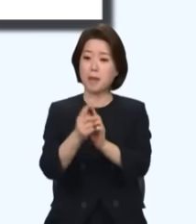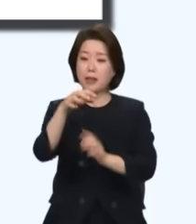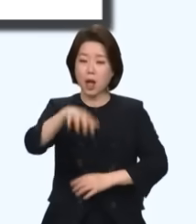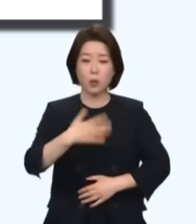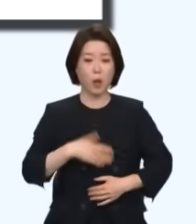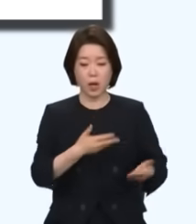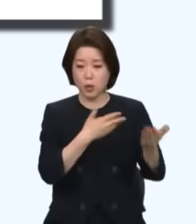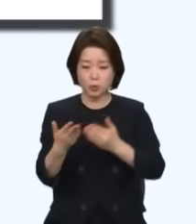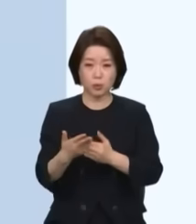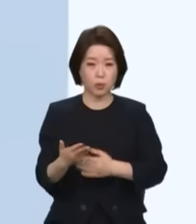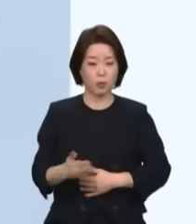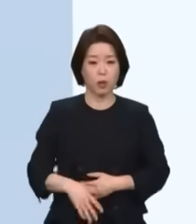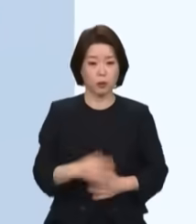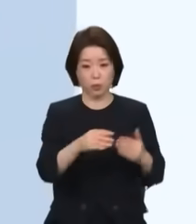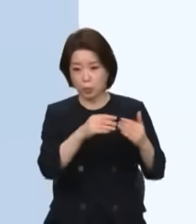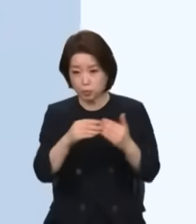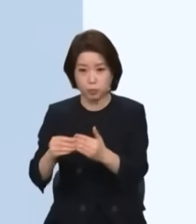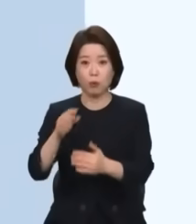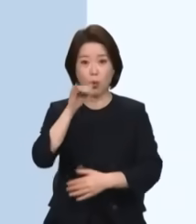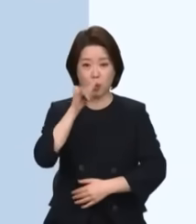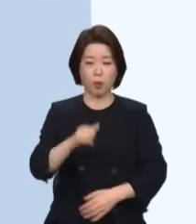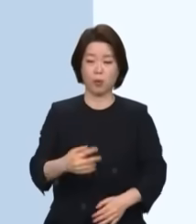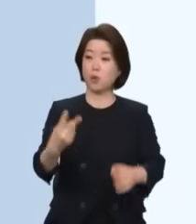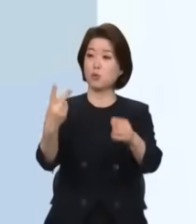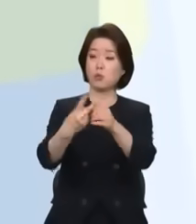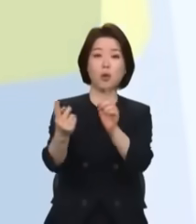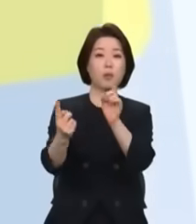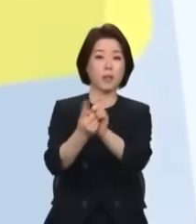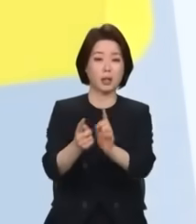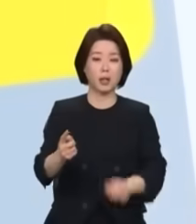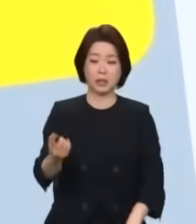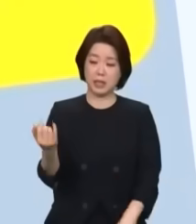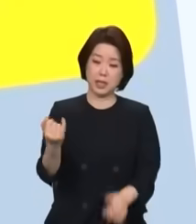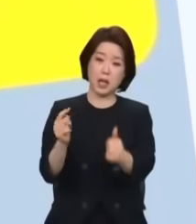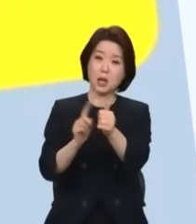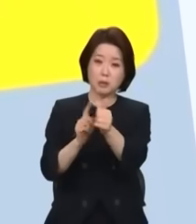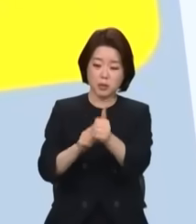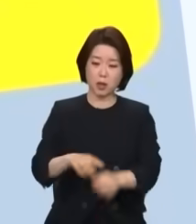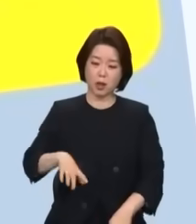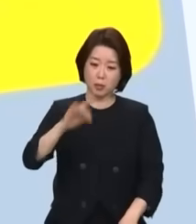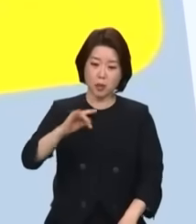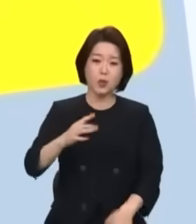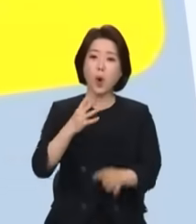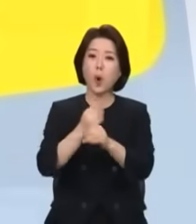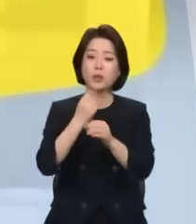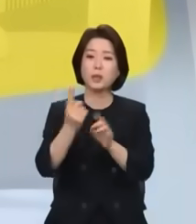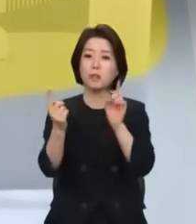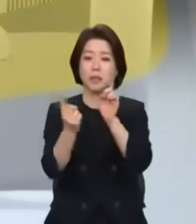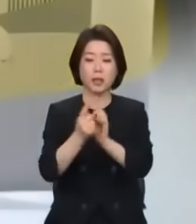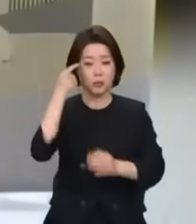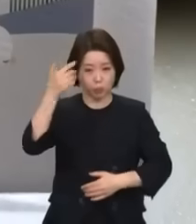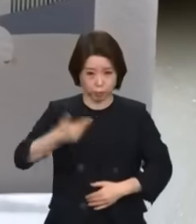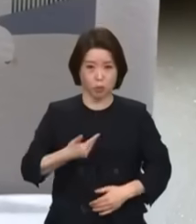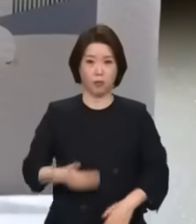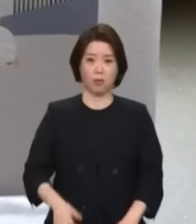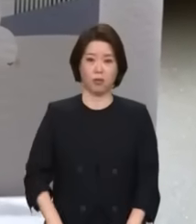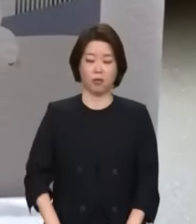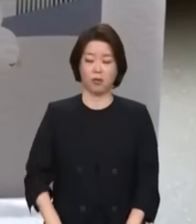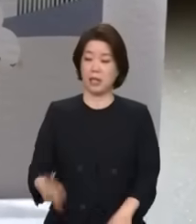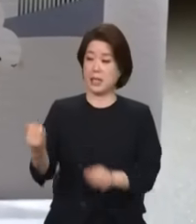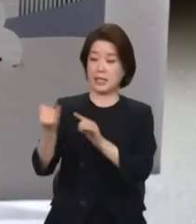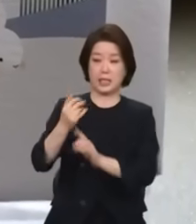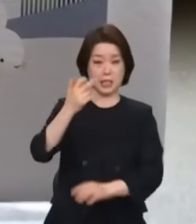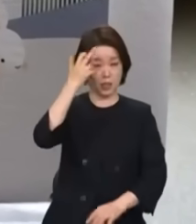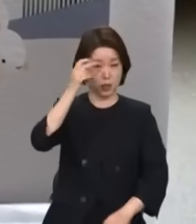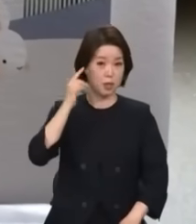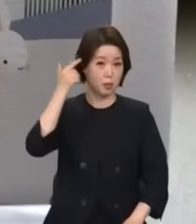직접 안내까지 해줬으며 두 번째 만날 땐 비서가 먼저 만날 날짜를 물어왔다고 했습니다. 또 김 여사가 최 목사에게